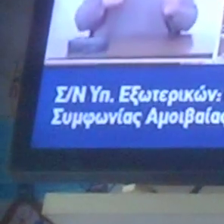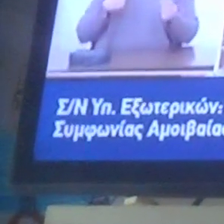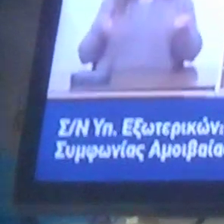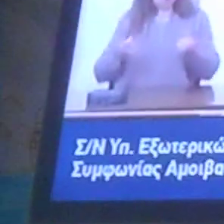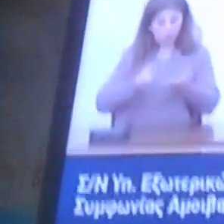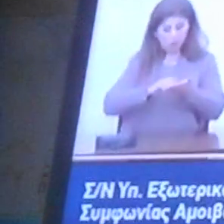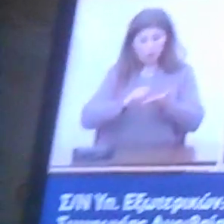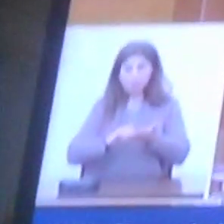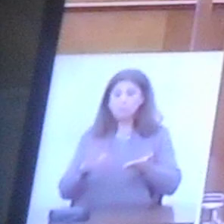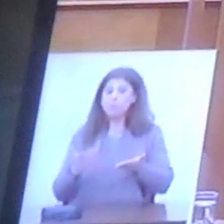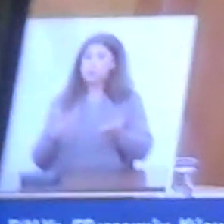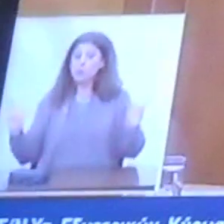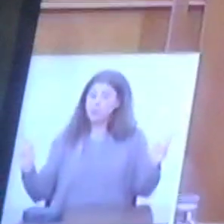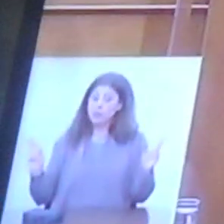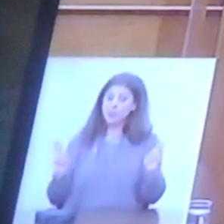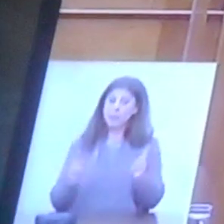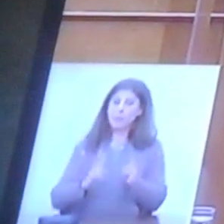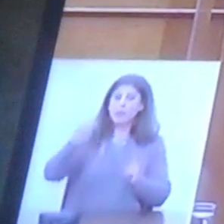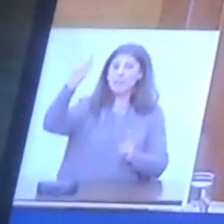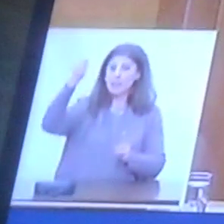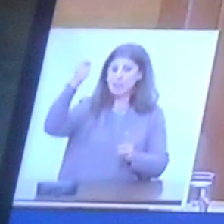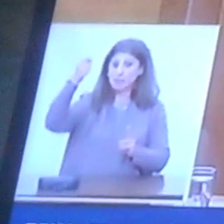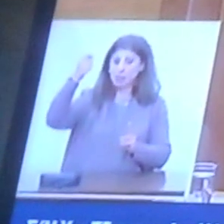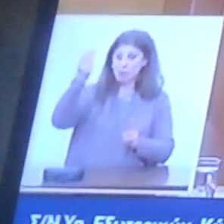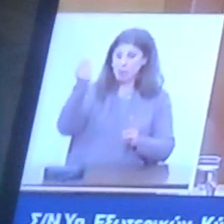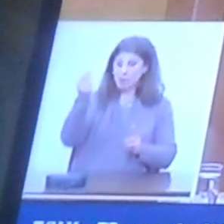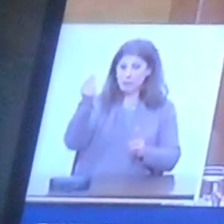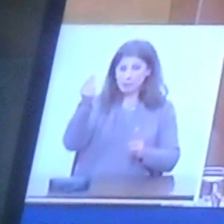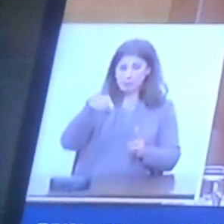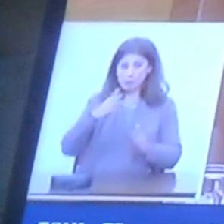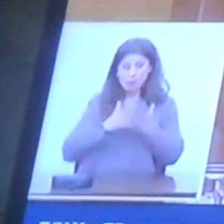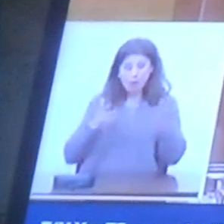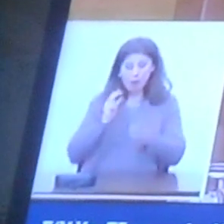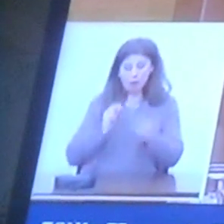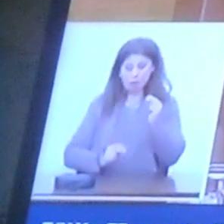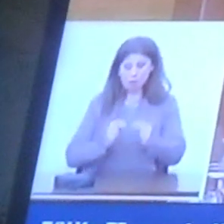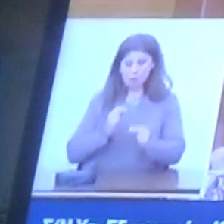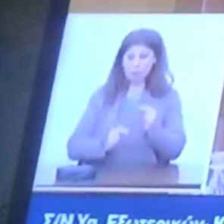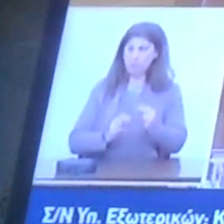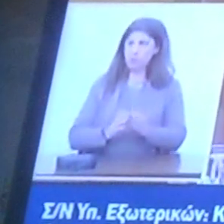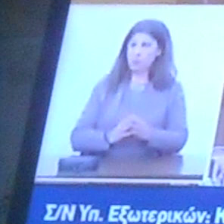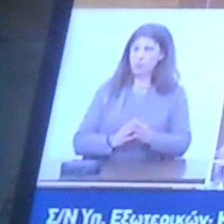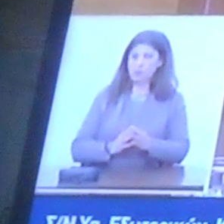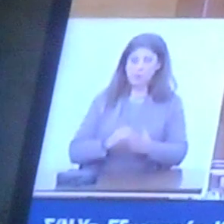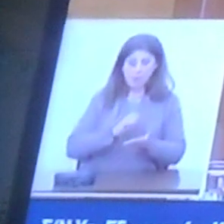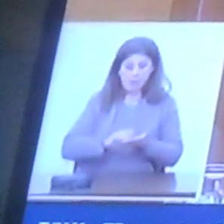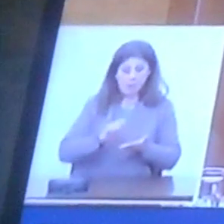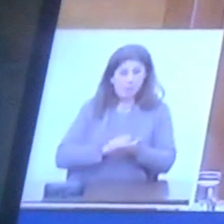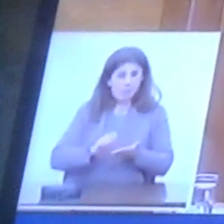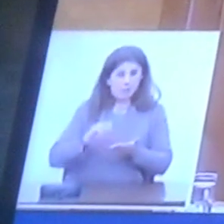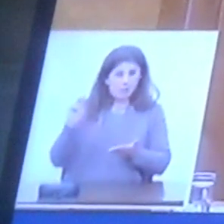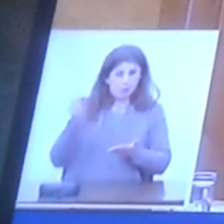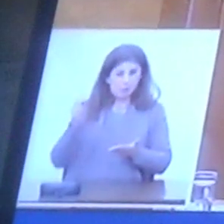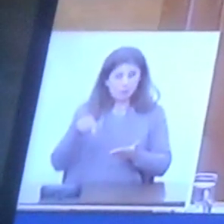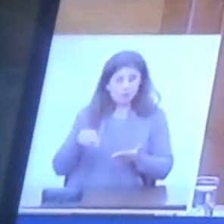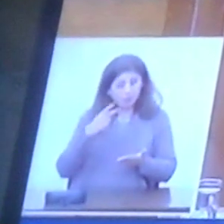για το πώς μπορεί να μειωθεί το ρεύμα, η τιμή του ρεύματος. Είναι μεγάλο πρόβλημα, γραπτά, στα πρακτικά της Βουλής και αυτό, γιατί